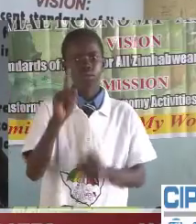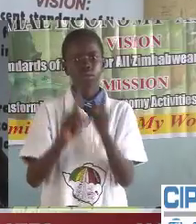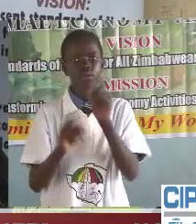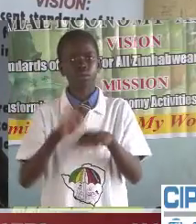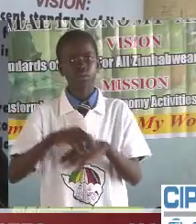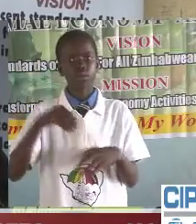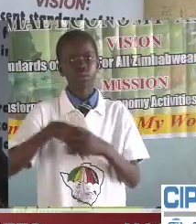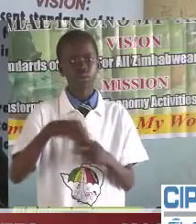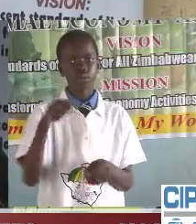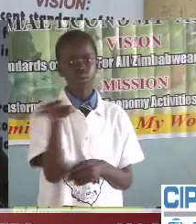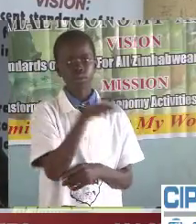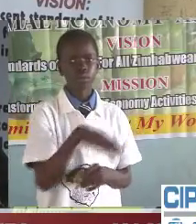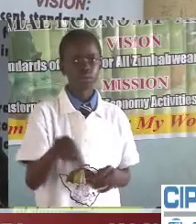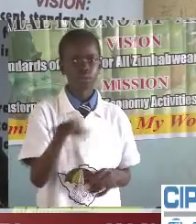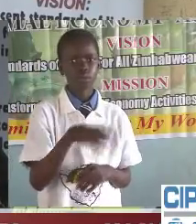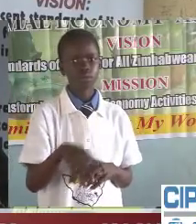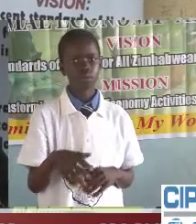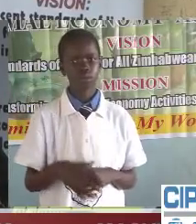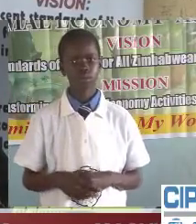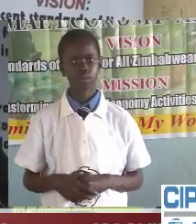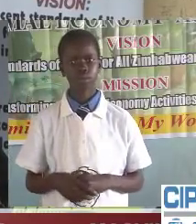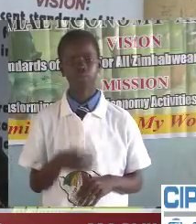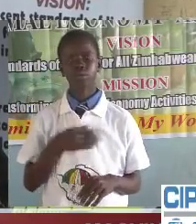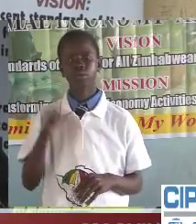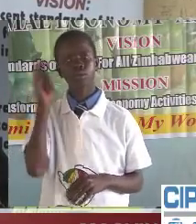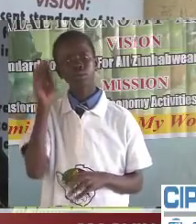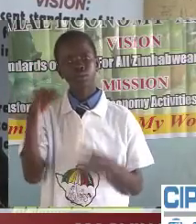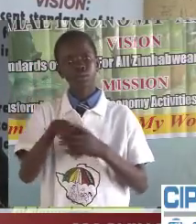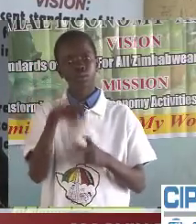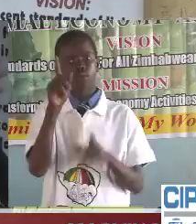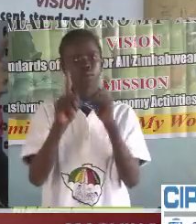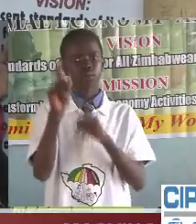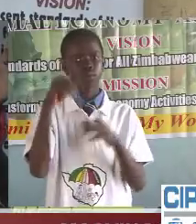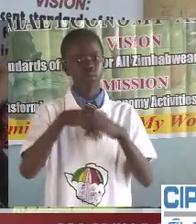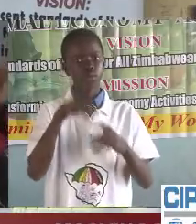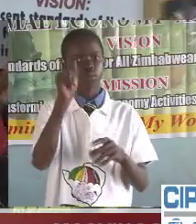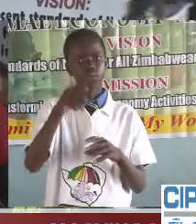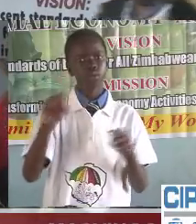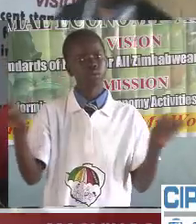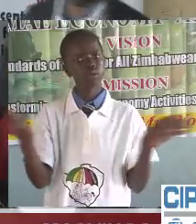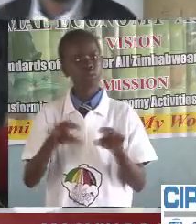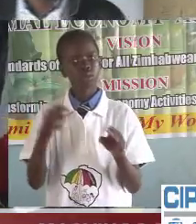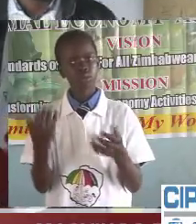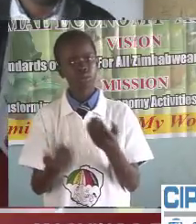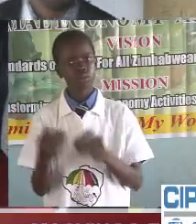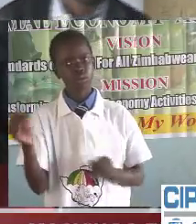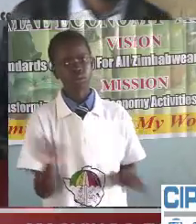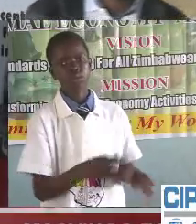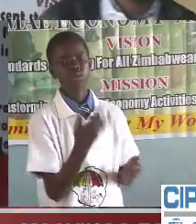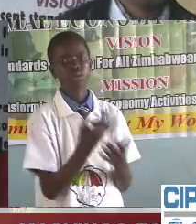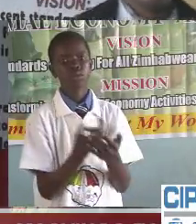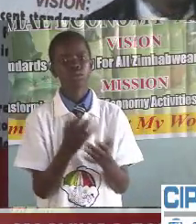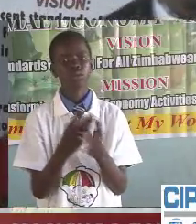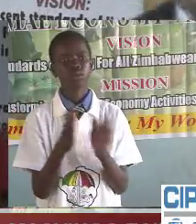Masvingo ariko mamwe masangano vanobetsera vanhu vakaremara, but hatina ari kubetsera vana vedu dziri nherera.